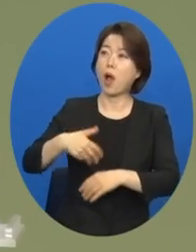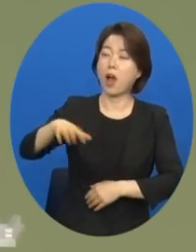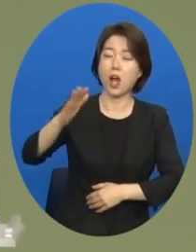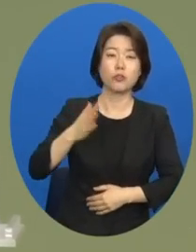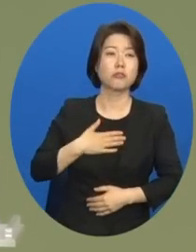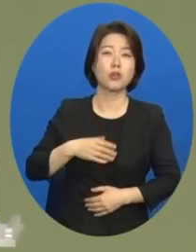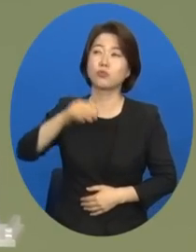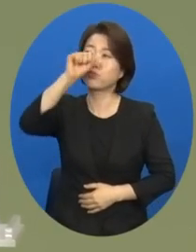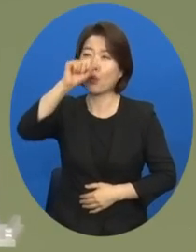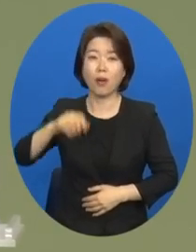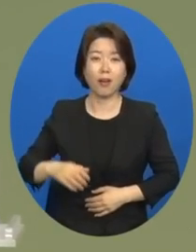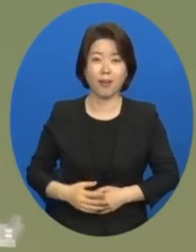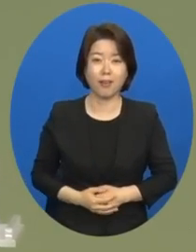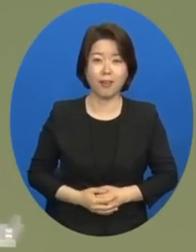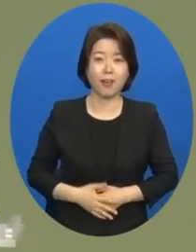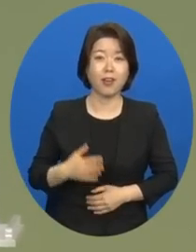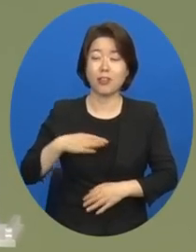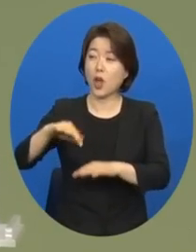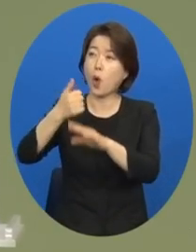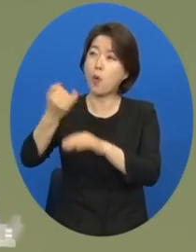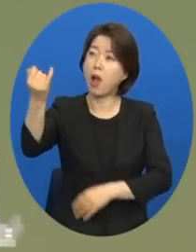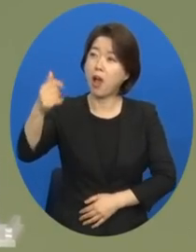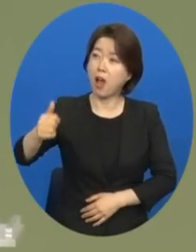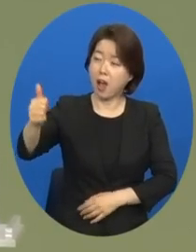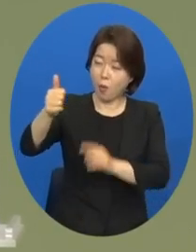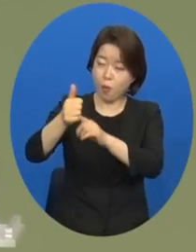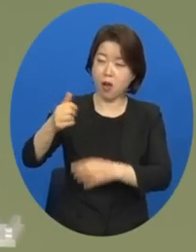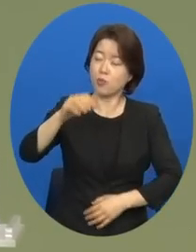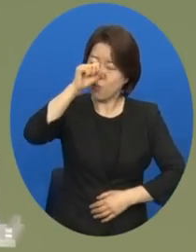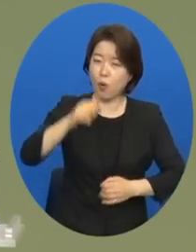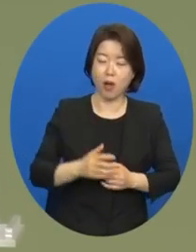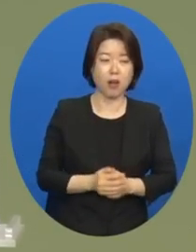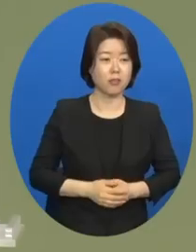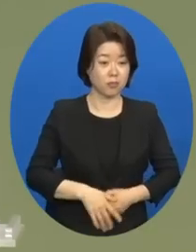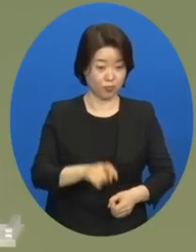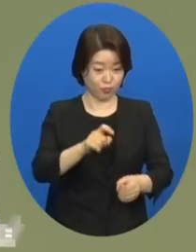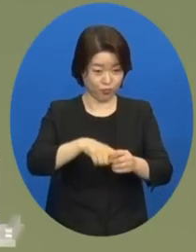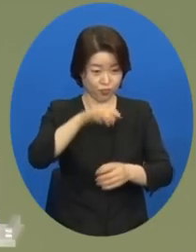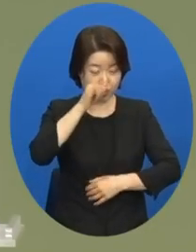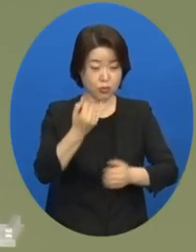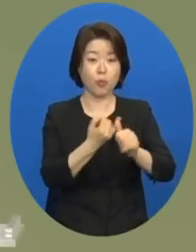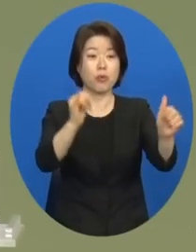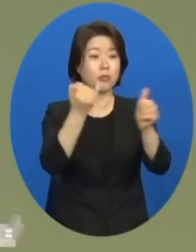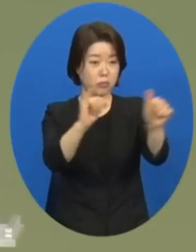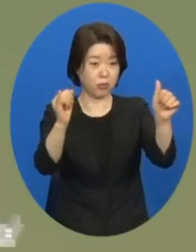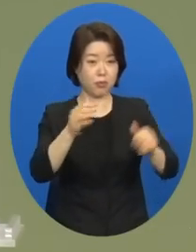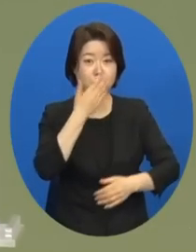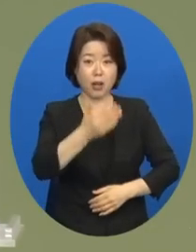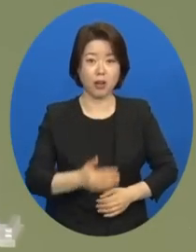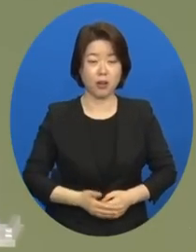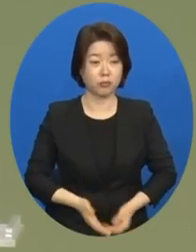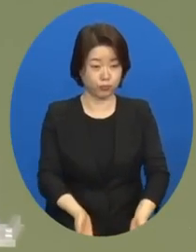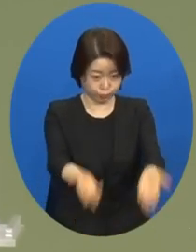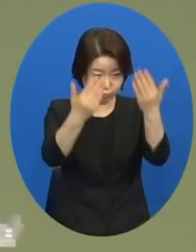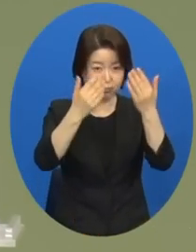좋지 뭐 좋아 명분 있게 헤어지지 뭐 그래서 그러시오